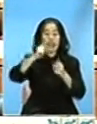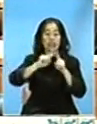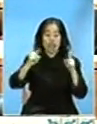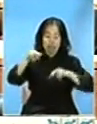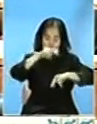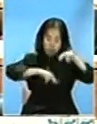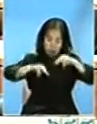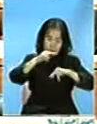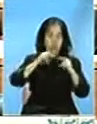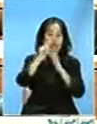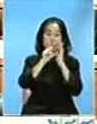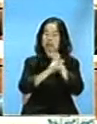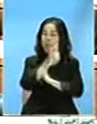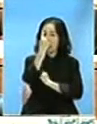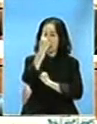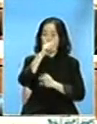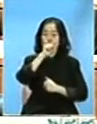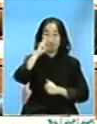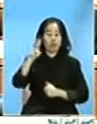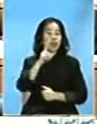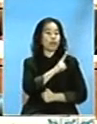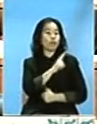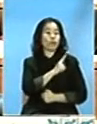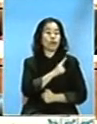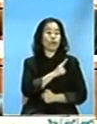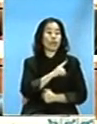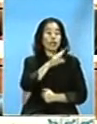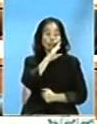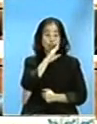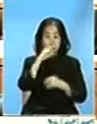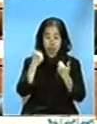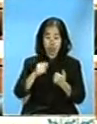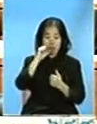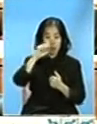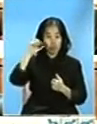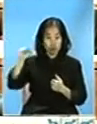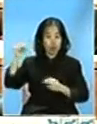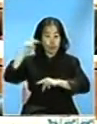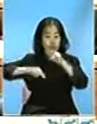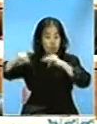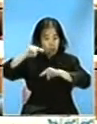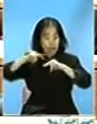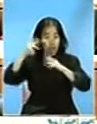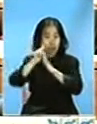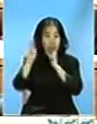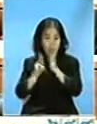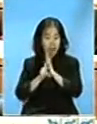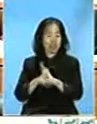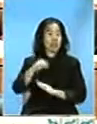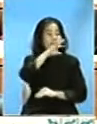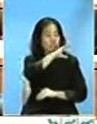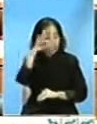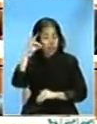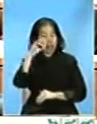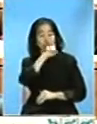ายเนี่ยครับวันนี้ถ้าเราบอกว่าสมาชิกสภาผู้แทนราษฎรมีหน้าที่ในการกั้นกรองกฎหมายแล้วเราก็เลือกสมาชิก